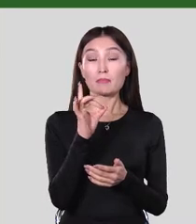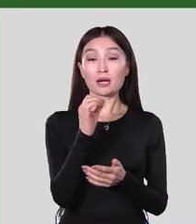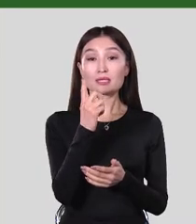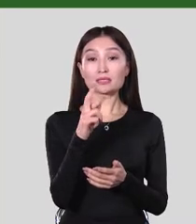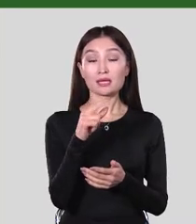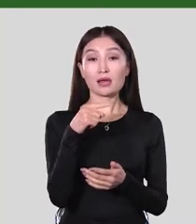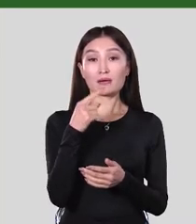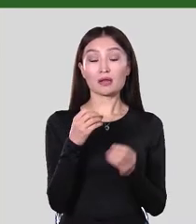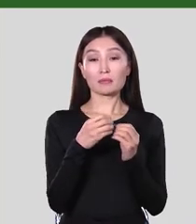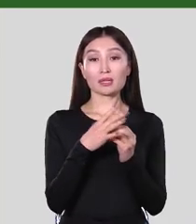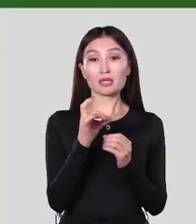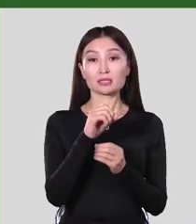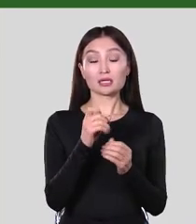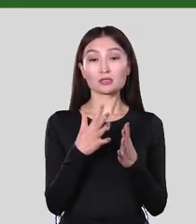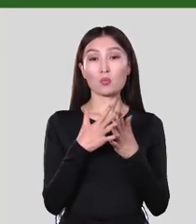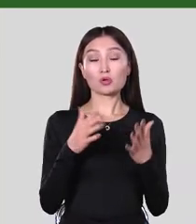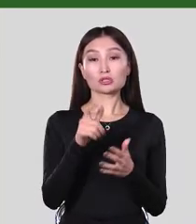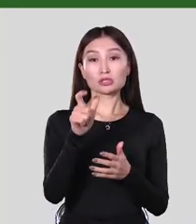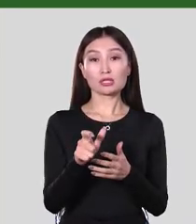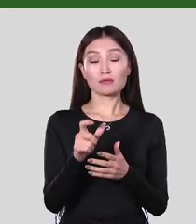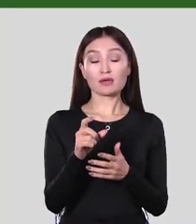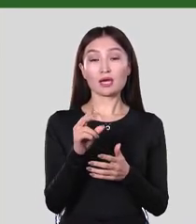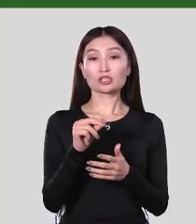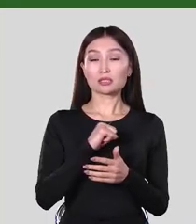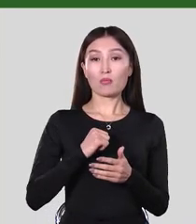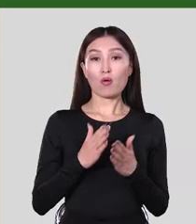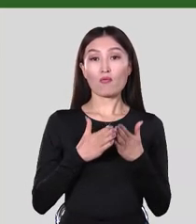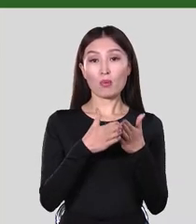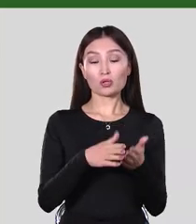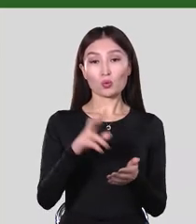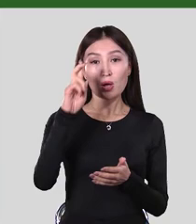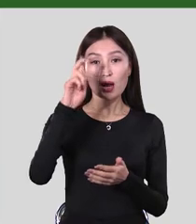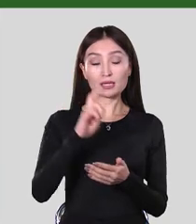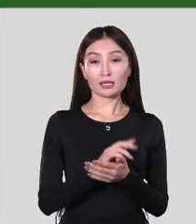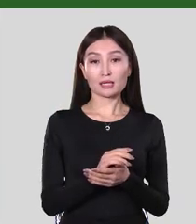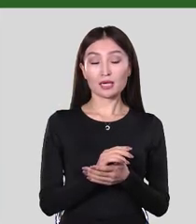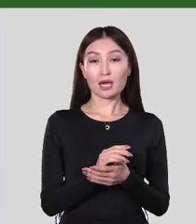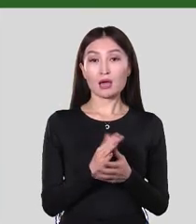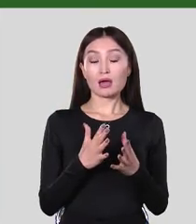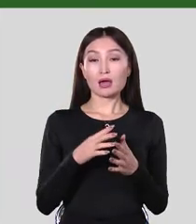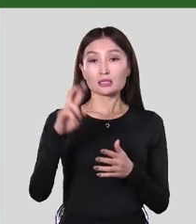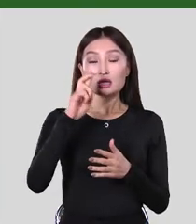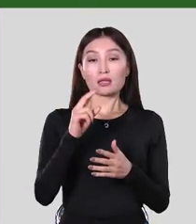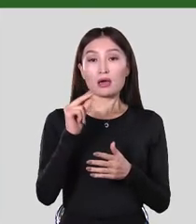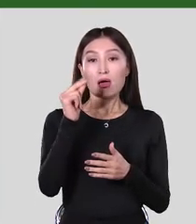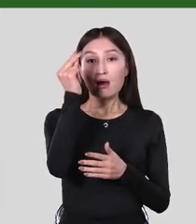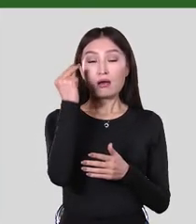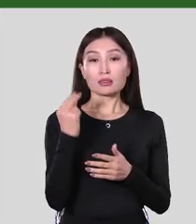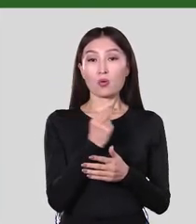языке 15 раз больше человек, чем в самой Португалии. Страны региона преимущественно